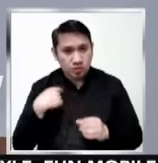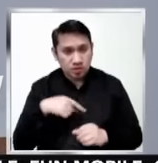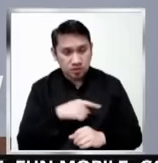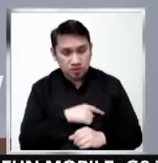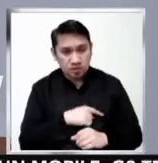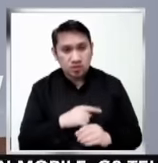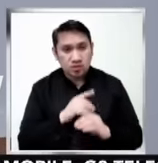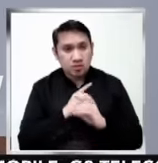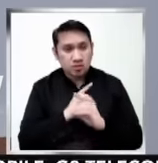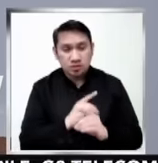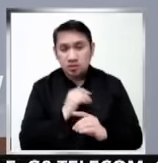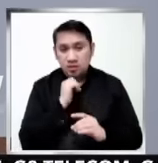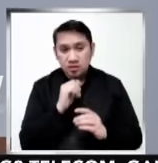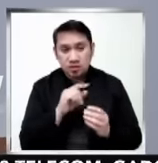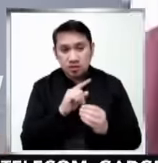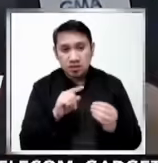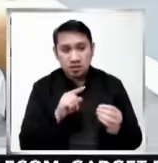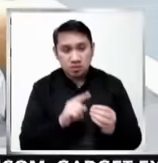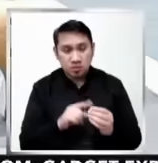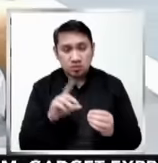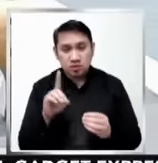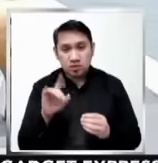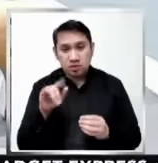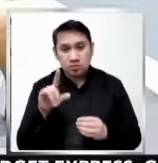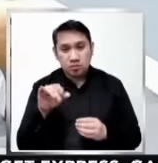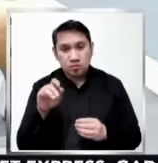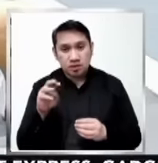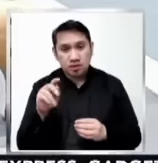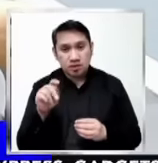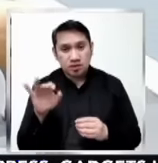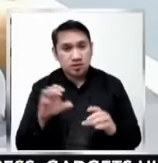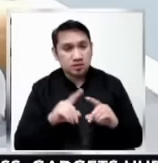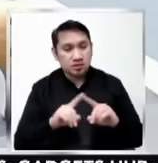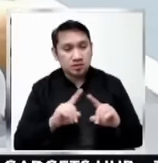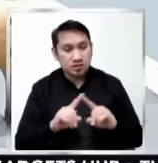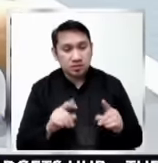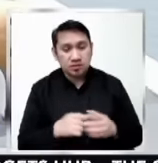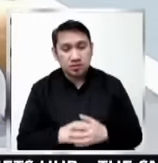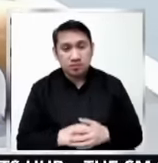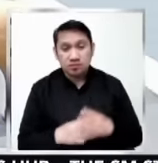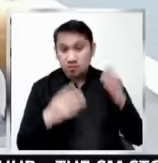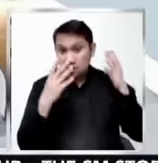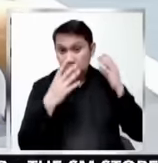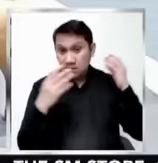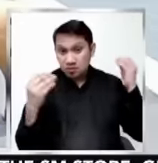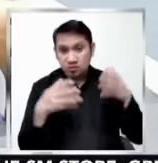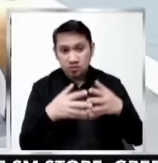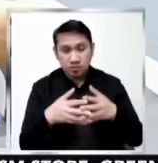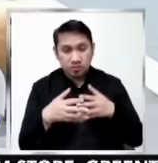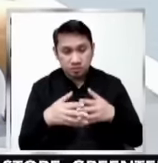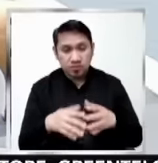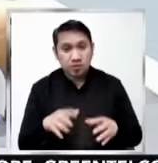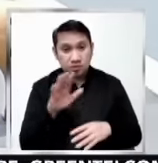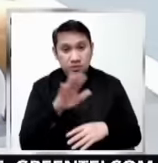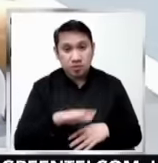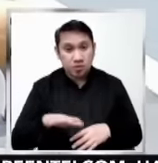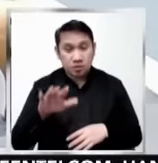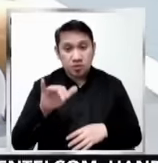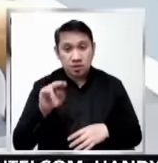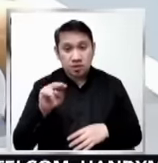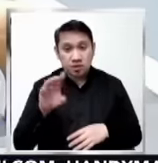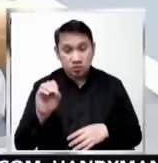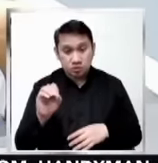sa usaping pangdiplomasya. Ayon kay Ambassador Carlson, sa buong Indo-Pacific region, Pilipinas daw